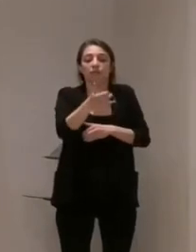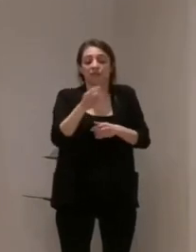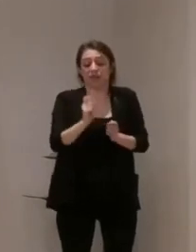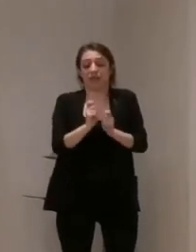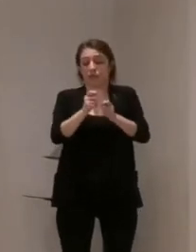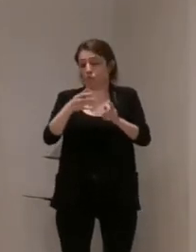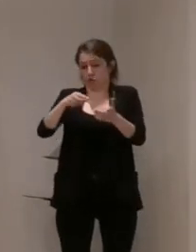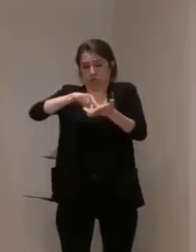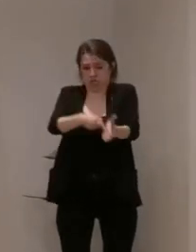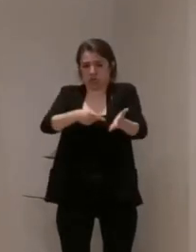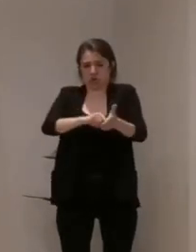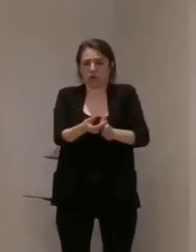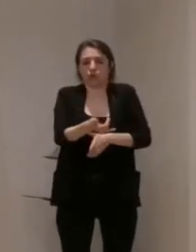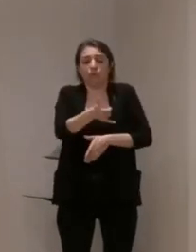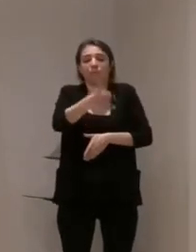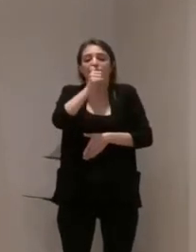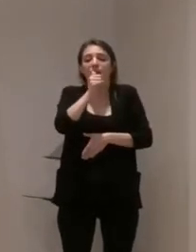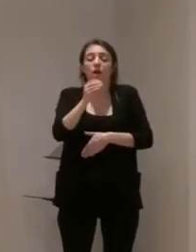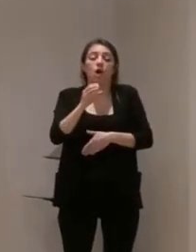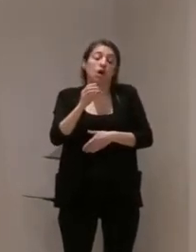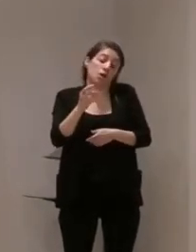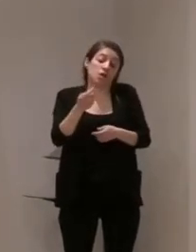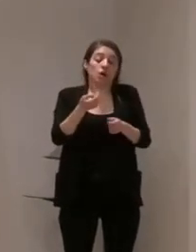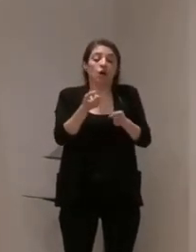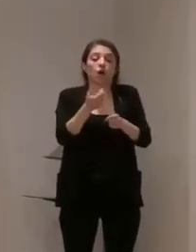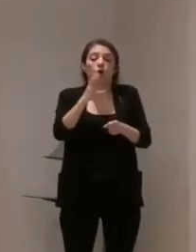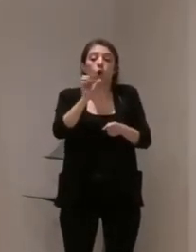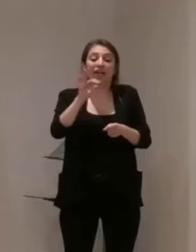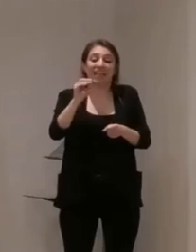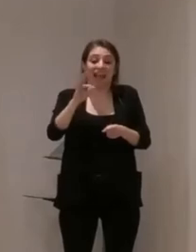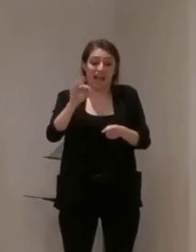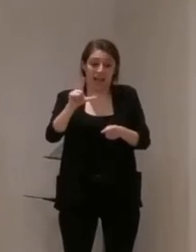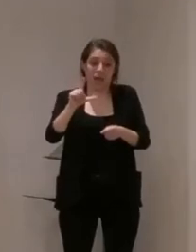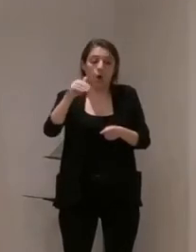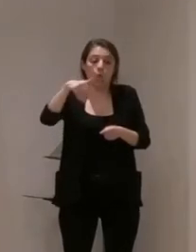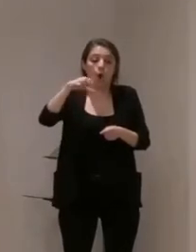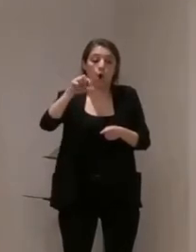és l'àcid sulfurós. Arreu d'això, doncs,